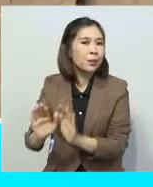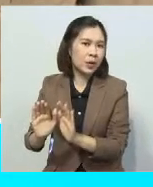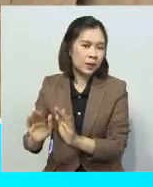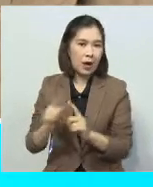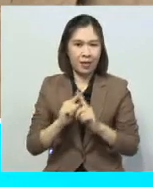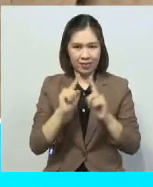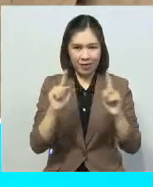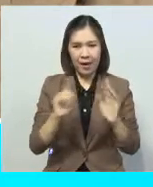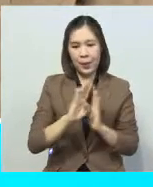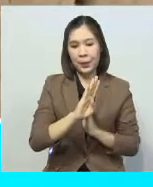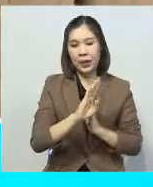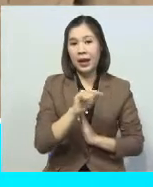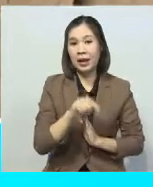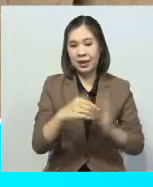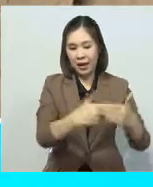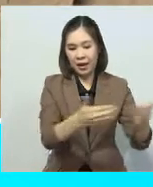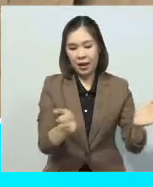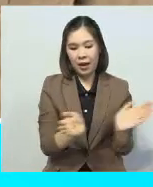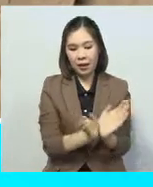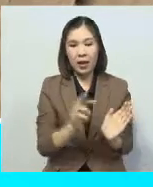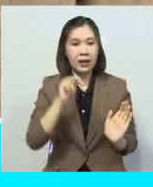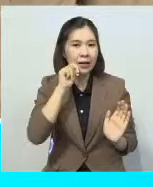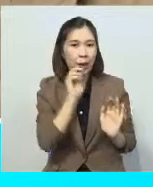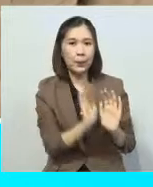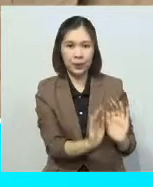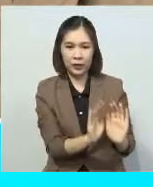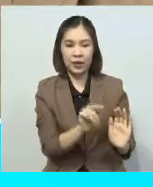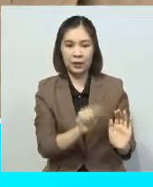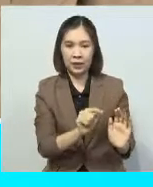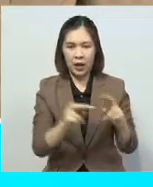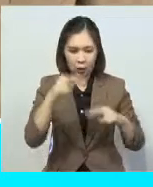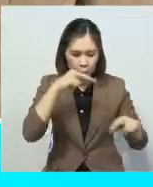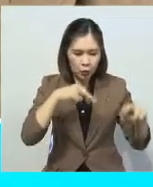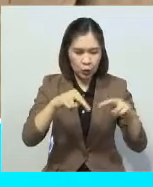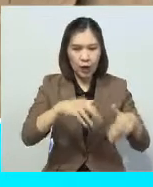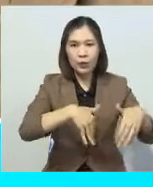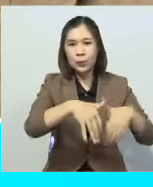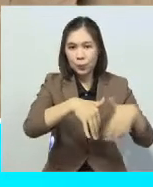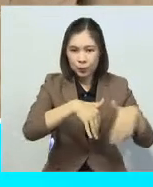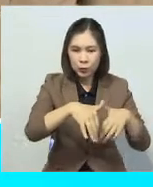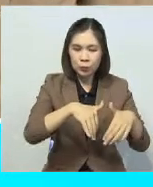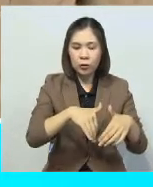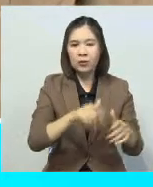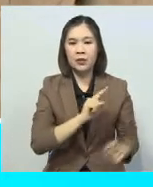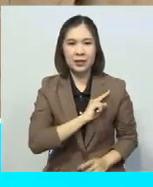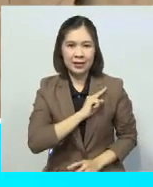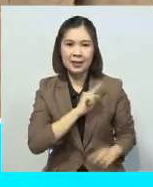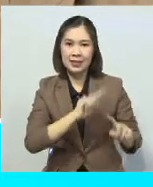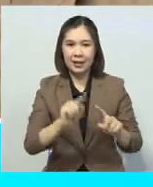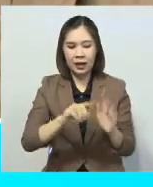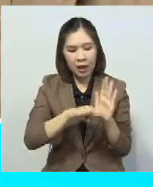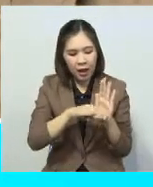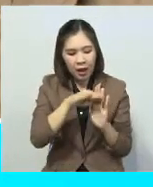ะนี้เฉลี่ยน้ำในอ่างเก็บน้ำทั้งของกรมชลประทานและที่ดูแลโดยท้องถิ่นต่างๆนั้นขณะนี้มีน้ำอยู่ในระ